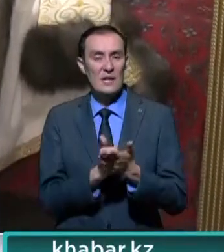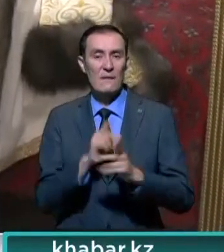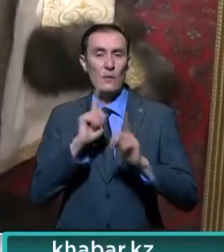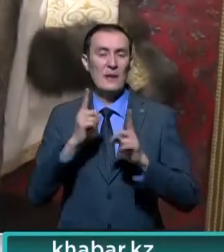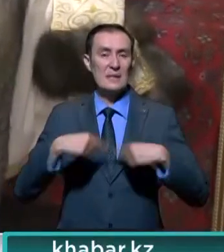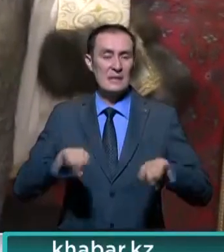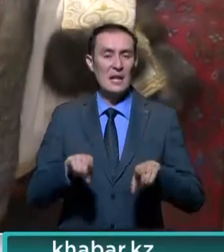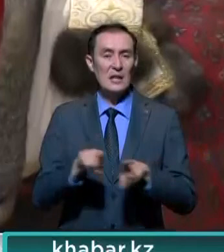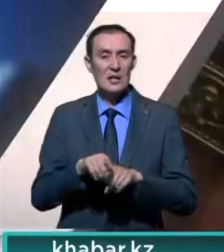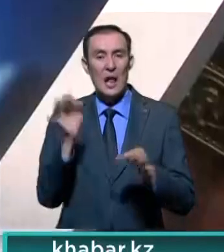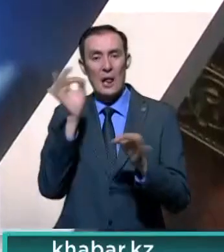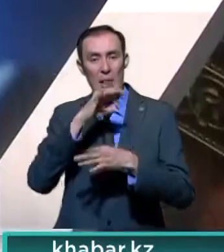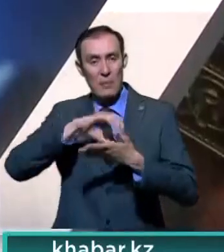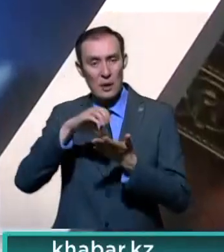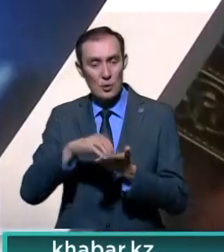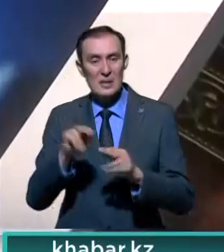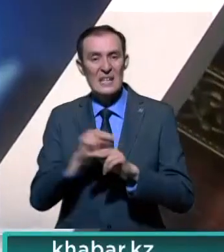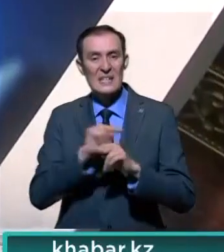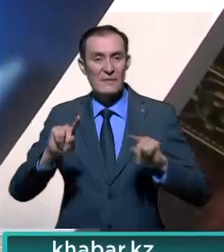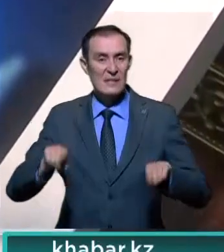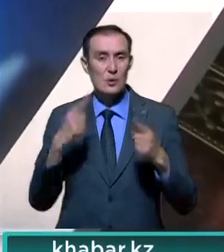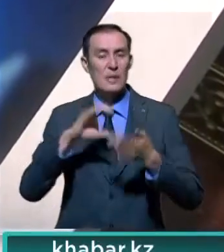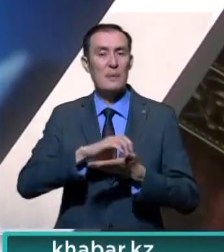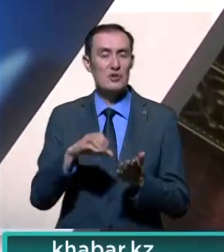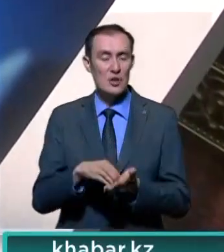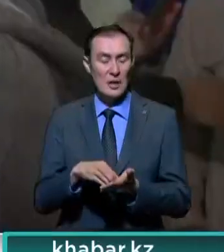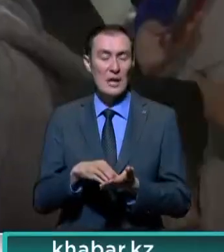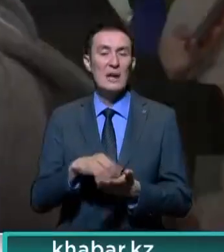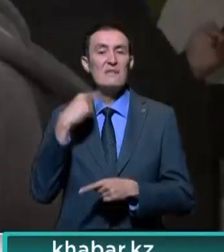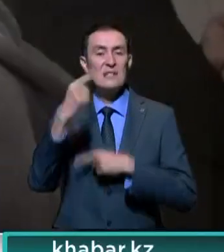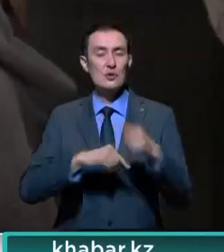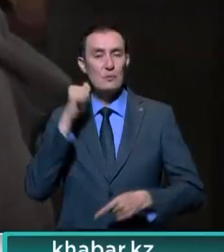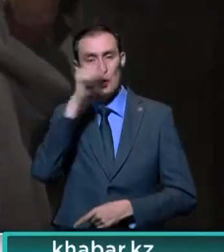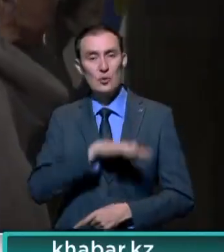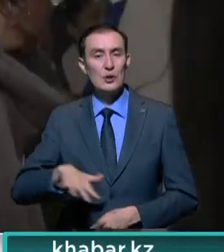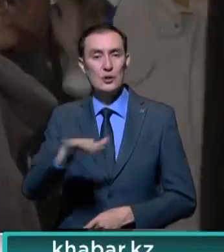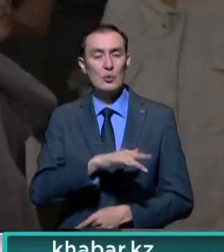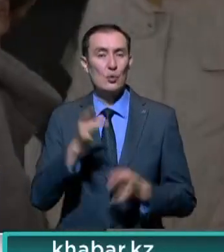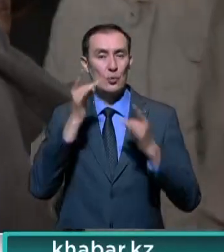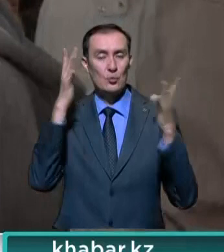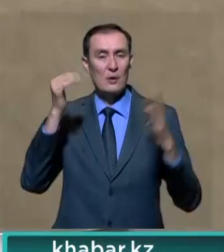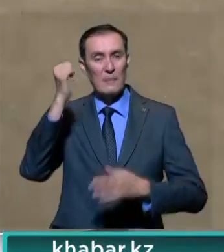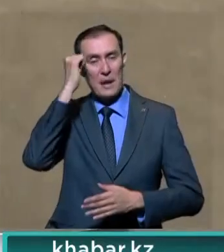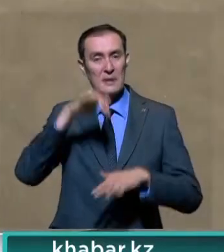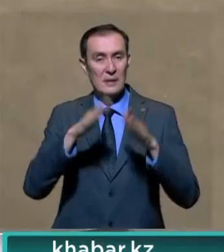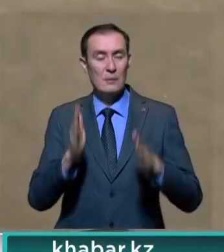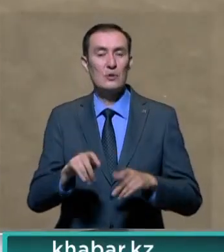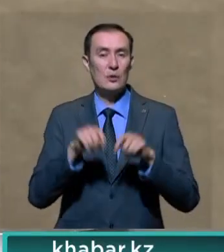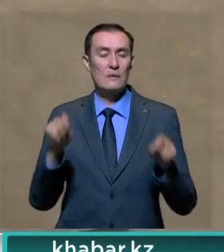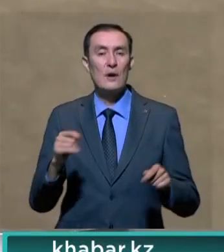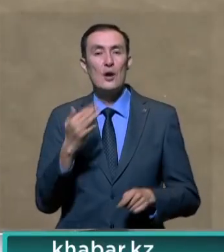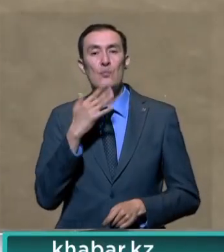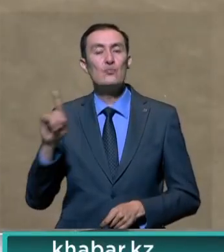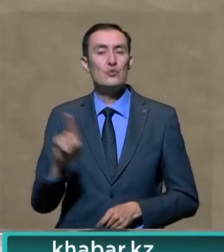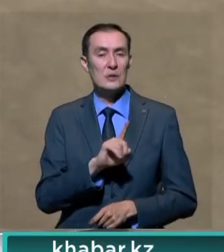а также лабораторные и реставрационные помещения. В следующем году на территории культурно-исторического памятника планируют открыть музей